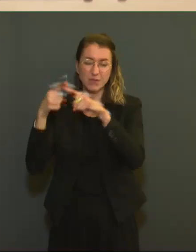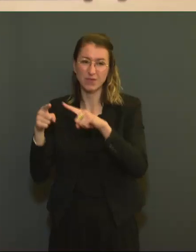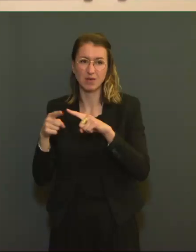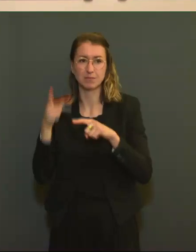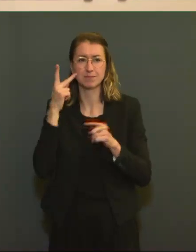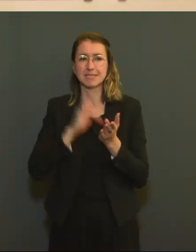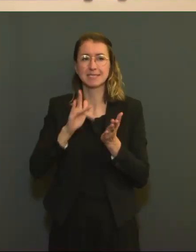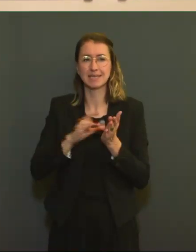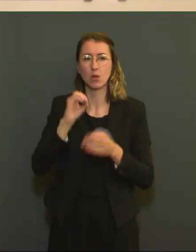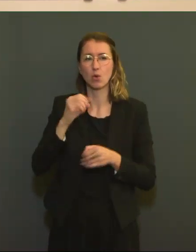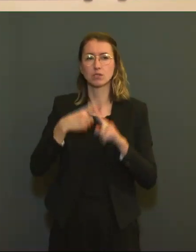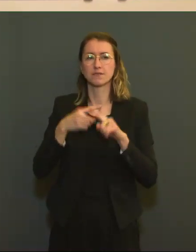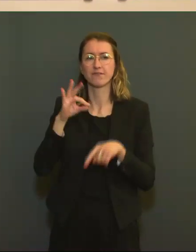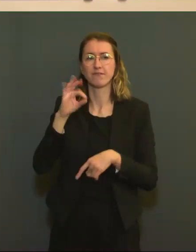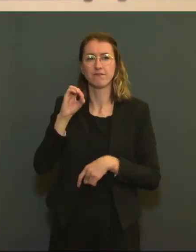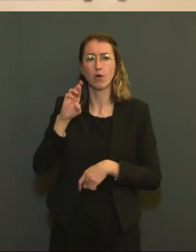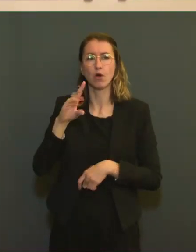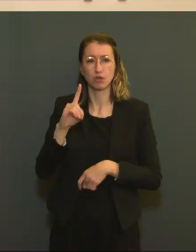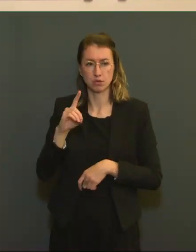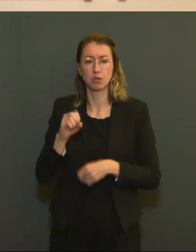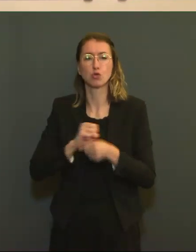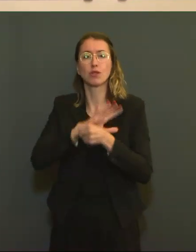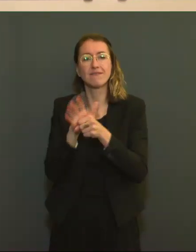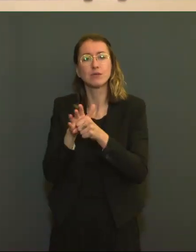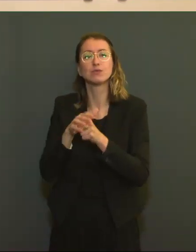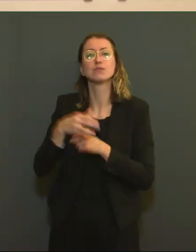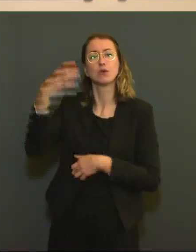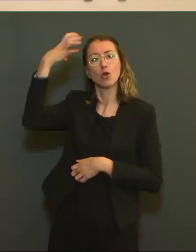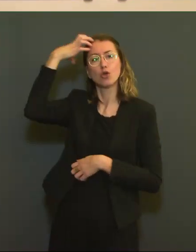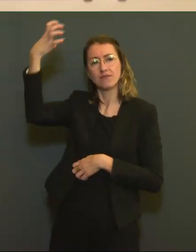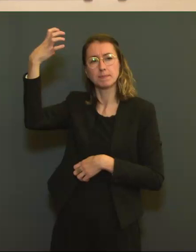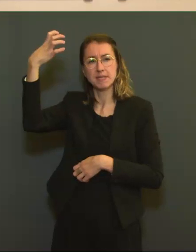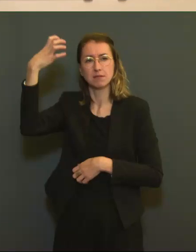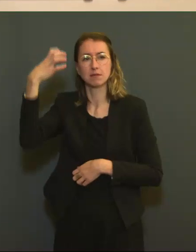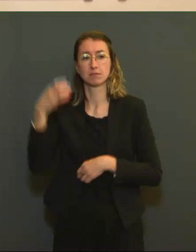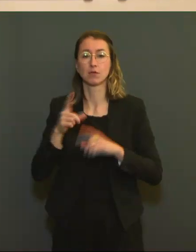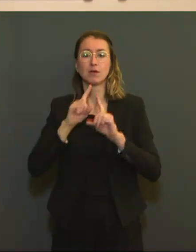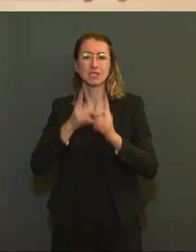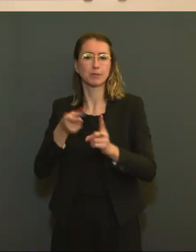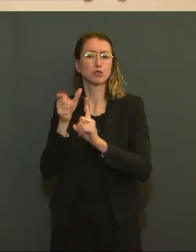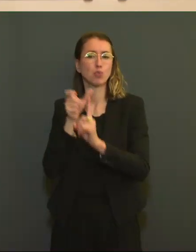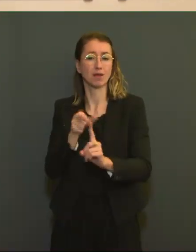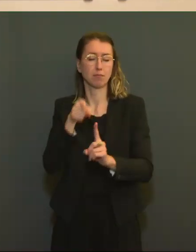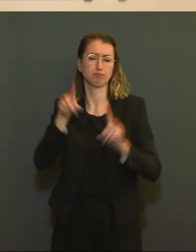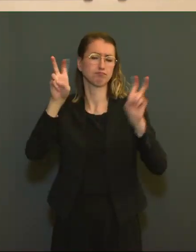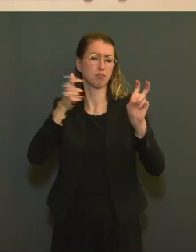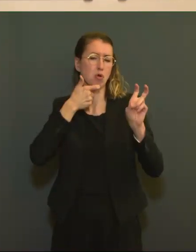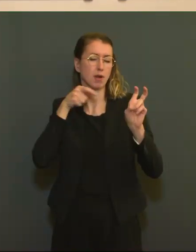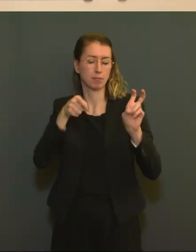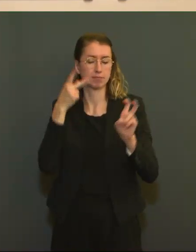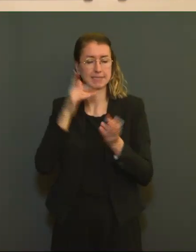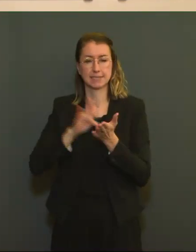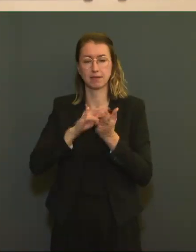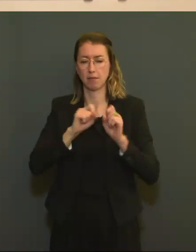COVID-19 Government Response Tracker. Au niveau de ce site, la Belgique occupe une position